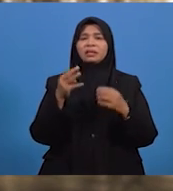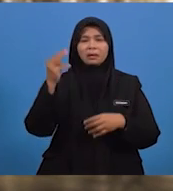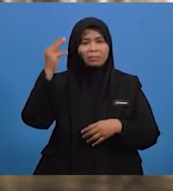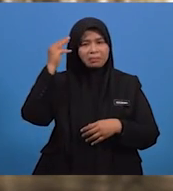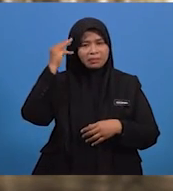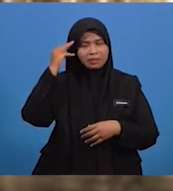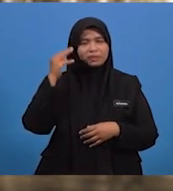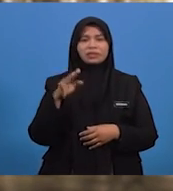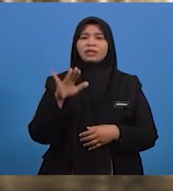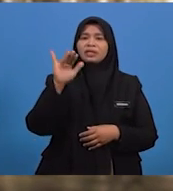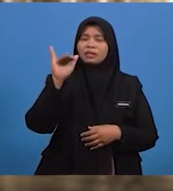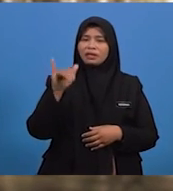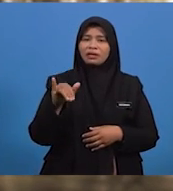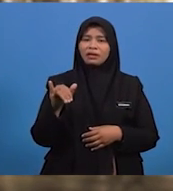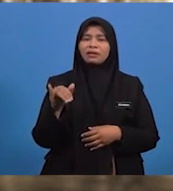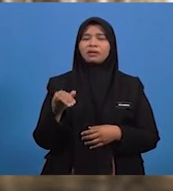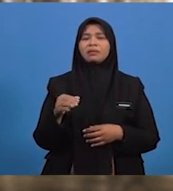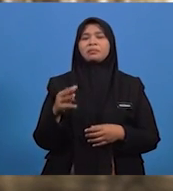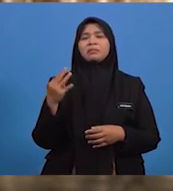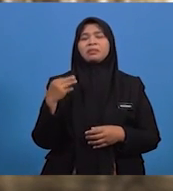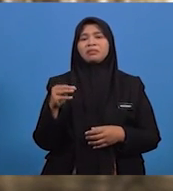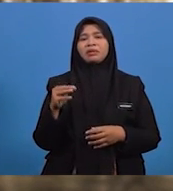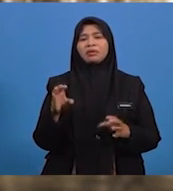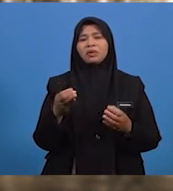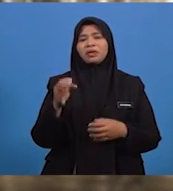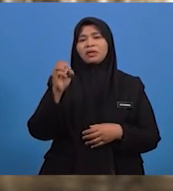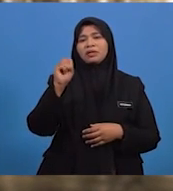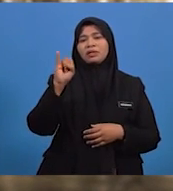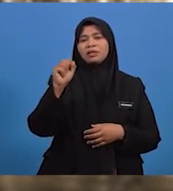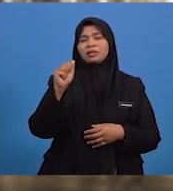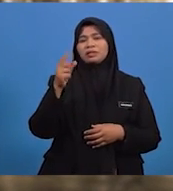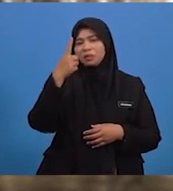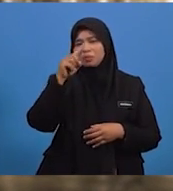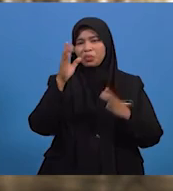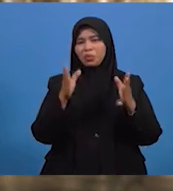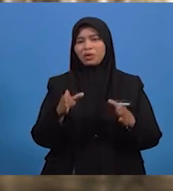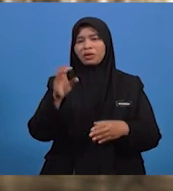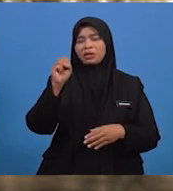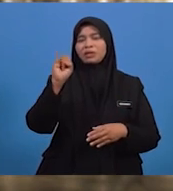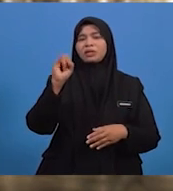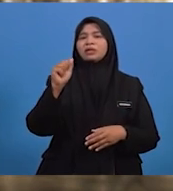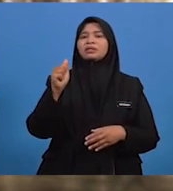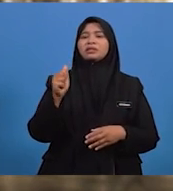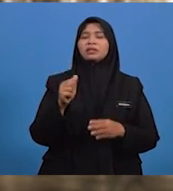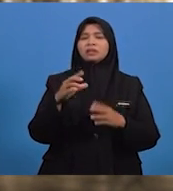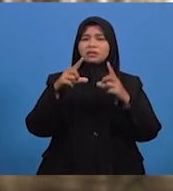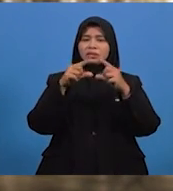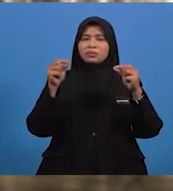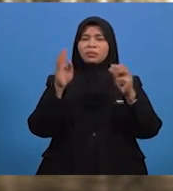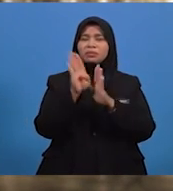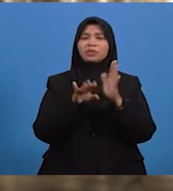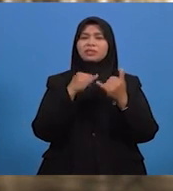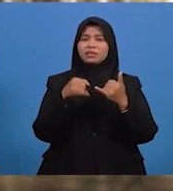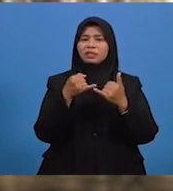Ya, dengan propaganda dan slogan Asia untuk orang Asia ini, Jepun berjaya